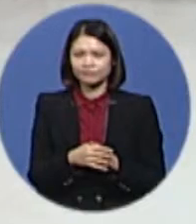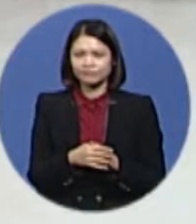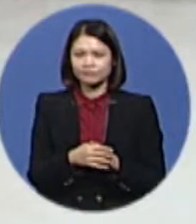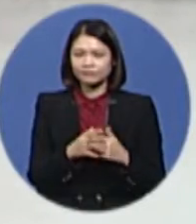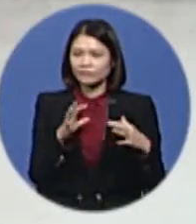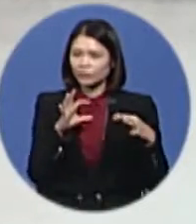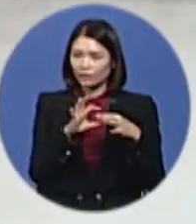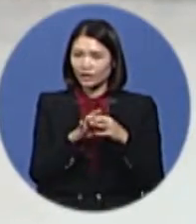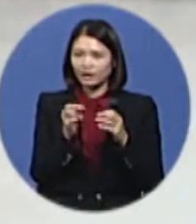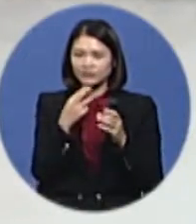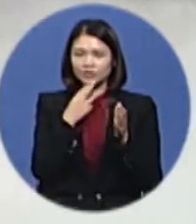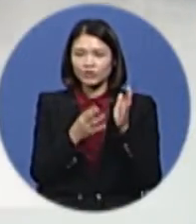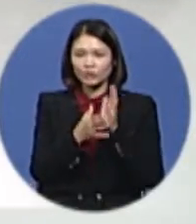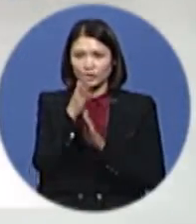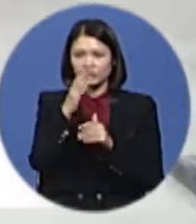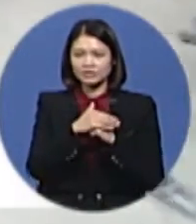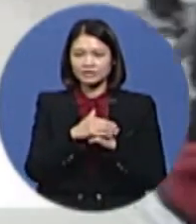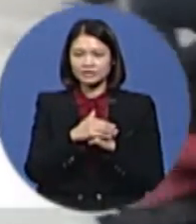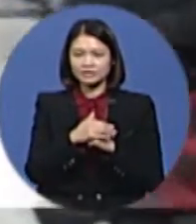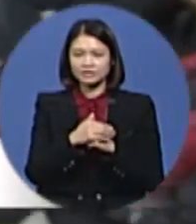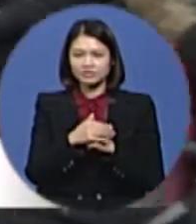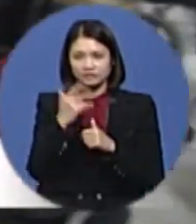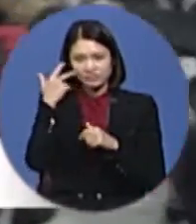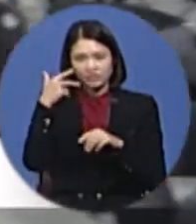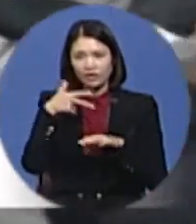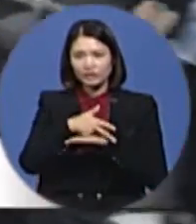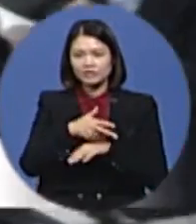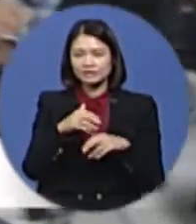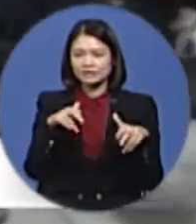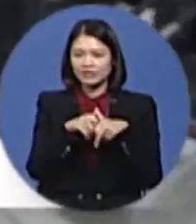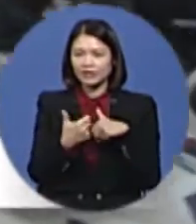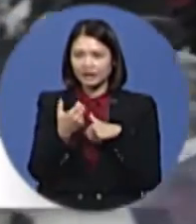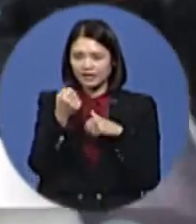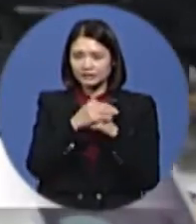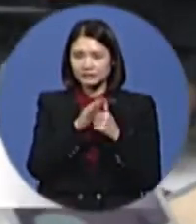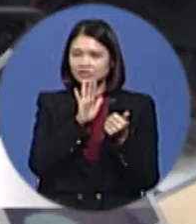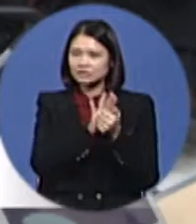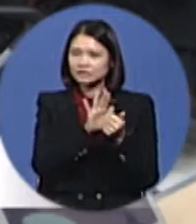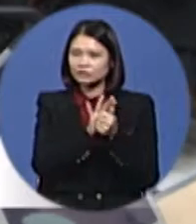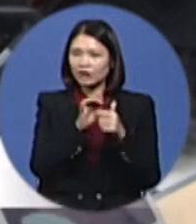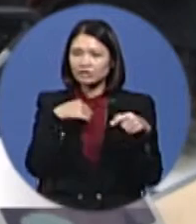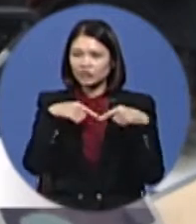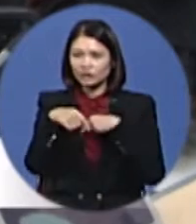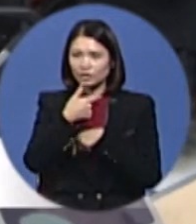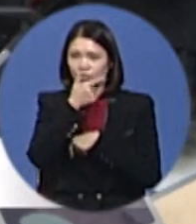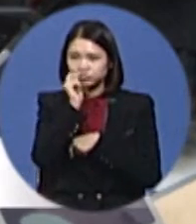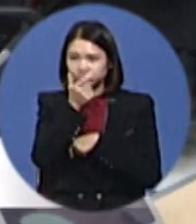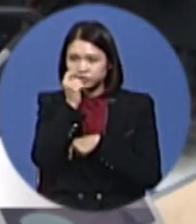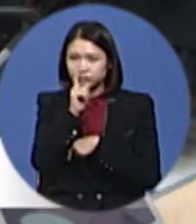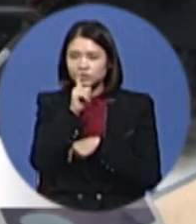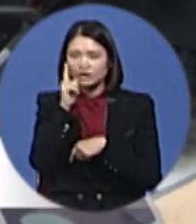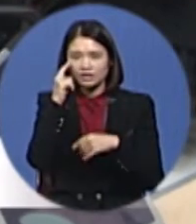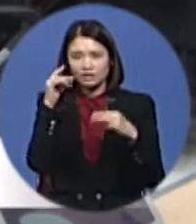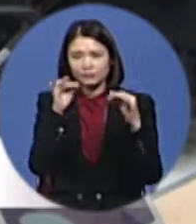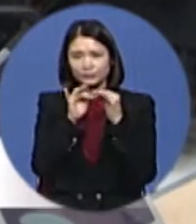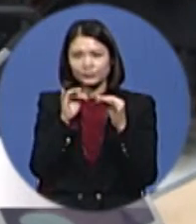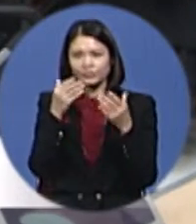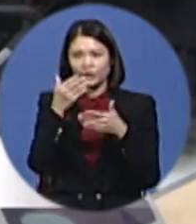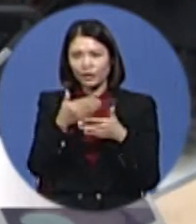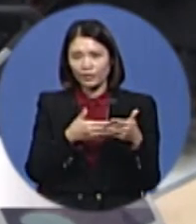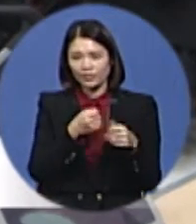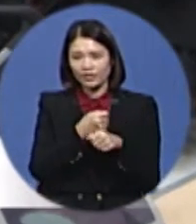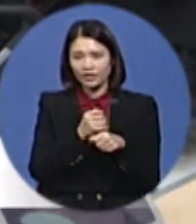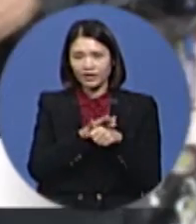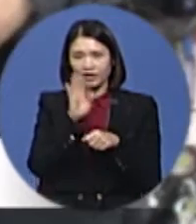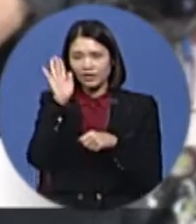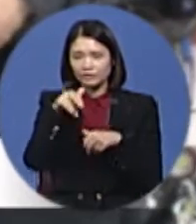이와 관련 서울시에서는 정신장애인에 대한 지원 정책이 미흡하다는 데에 동의하며 앞으로